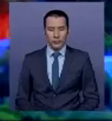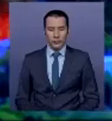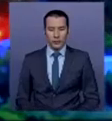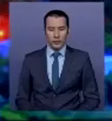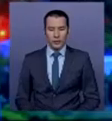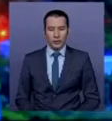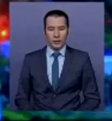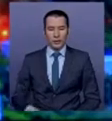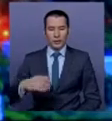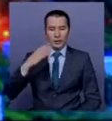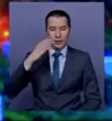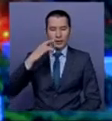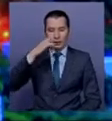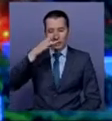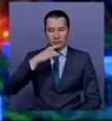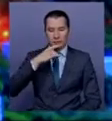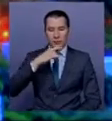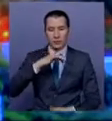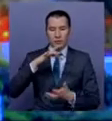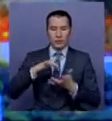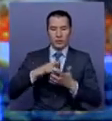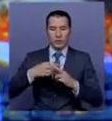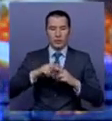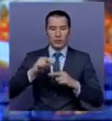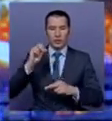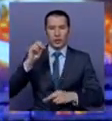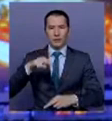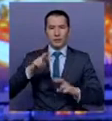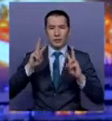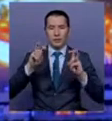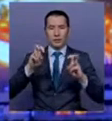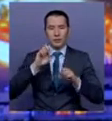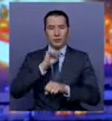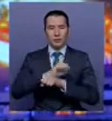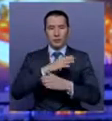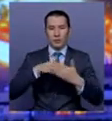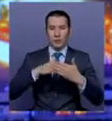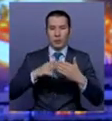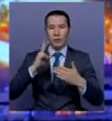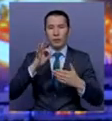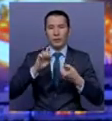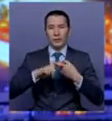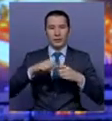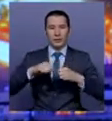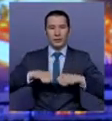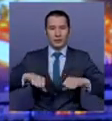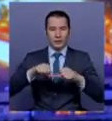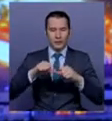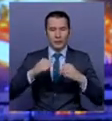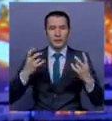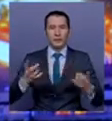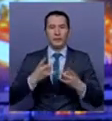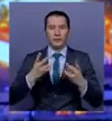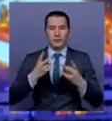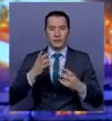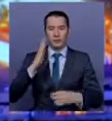Қазақстанда төтенше жағдай режимі алынды. Алайда карантин тәртібі сақталады. Бүгін ел президенті Қасым-Жомарт Тоқаев төтенше жағдай